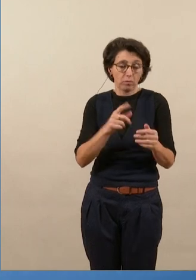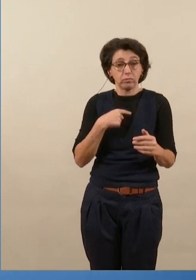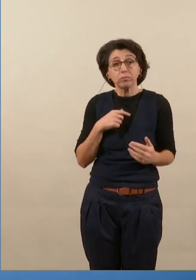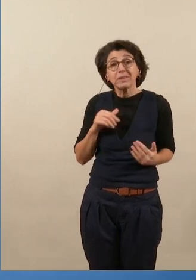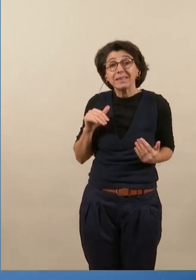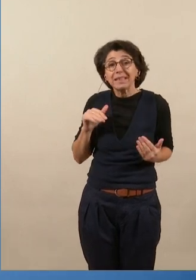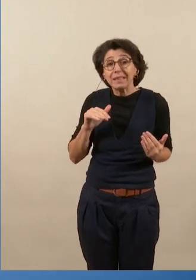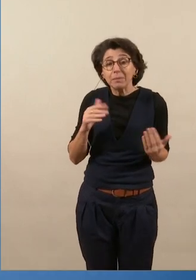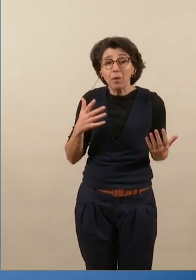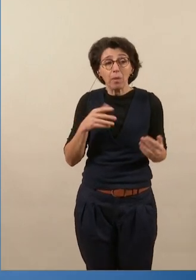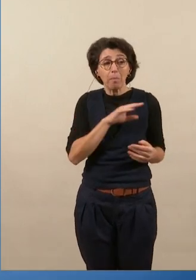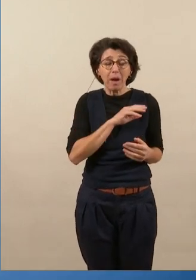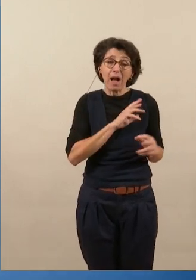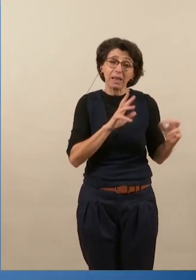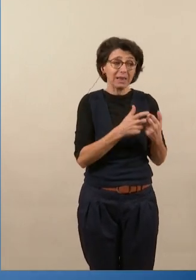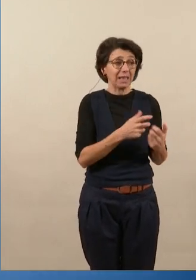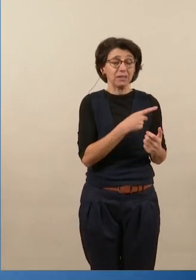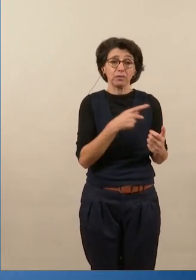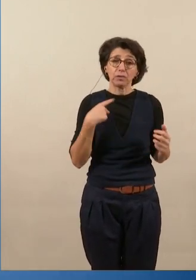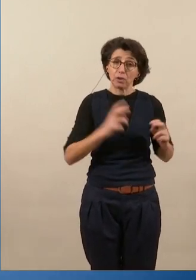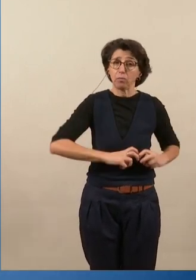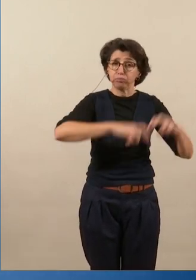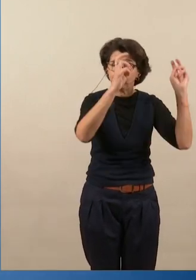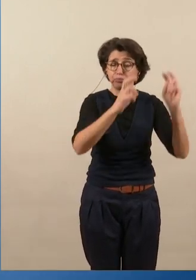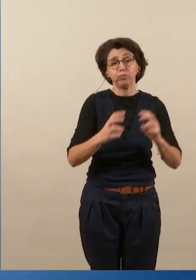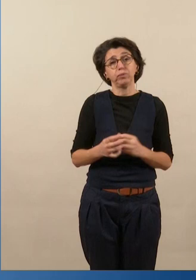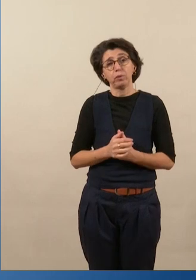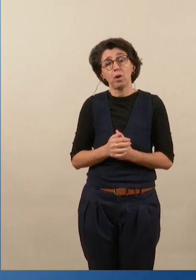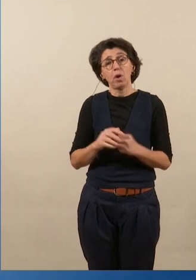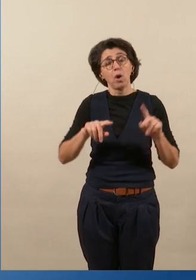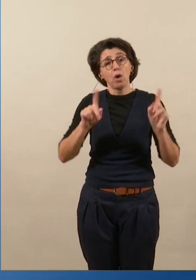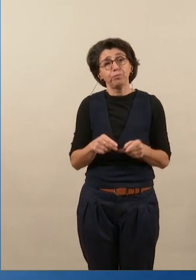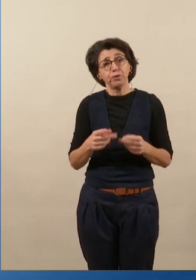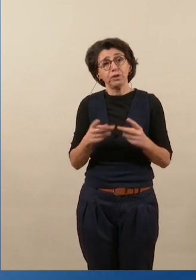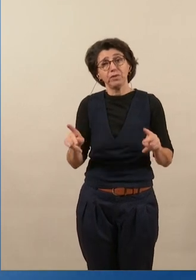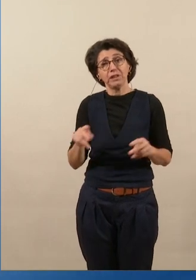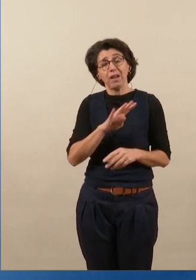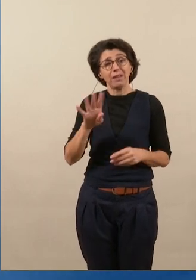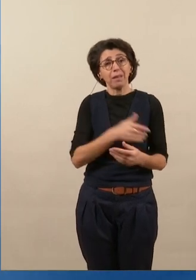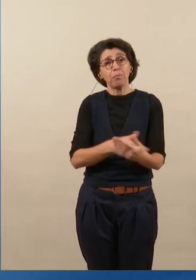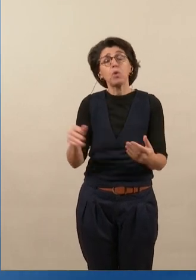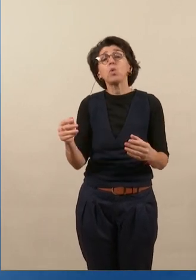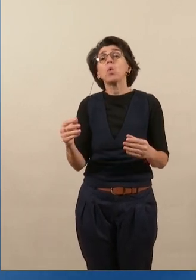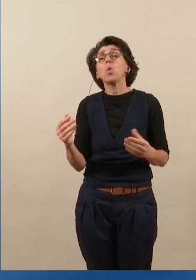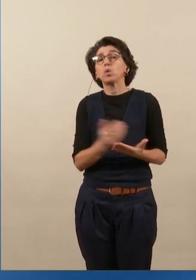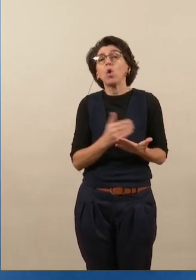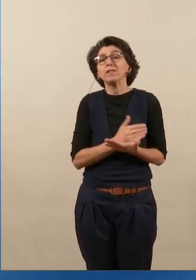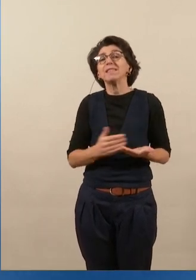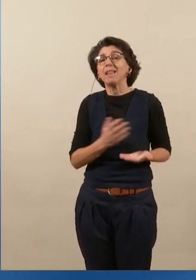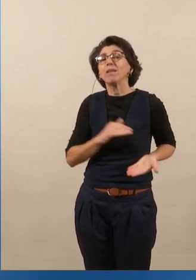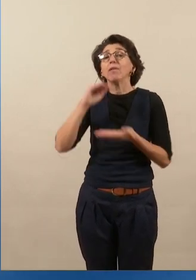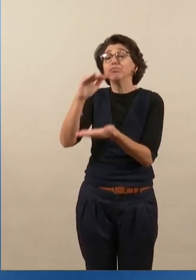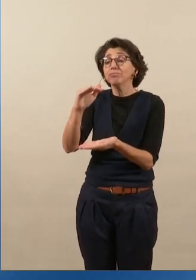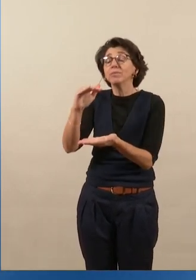foncière abondant chaque année le budget de la ville de près de 44 millions d'euros de recettes supplémentaires vous profiterez des